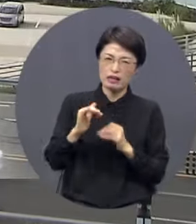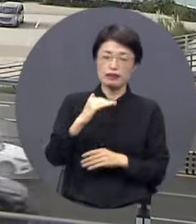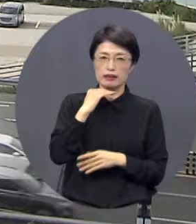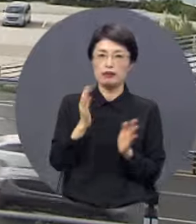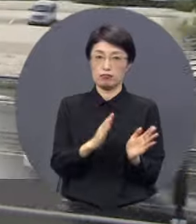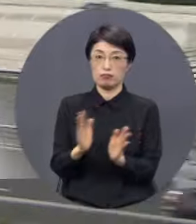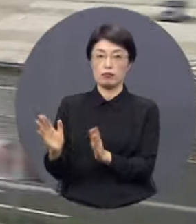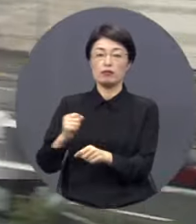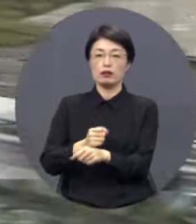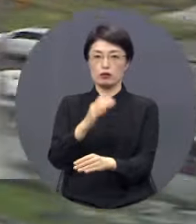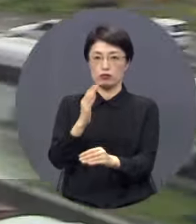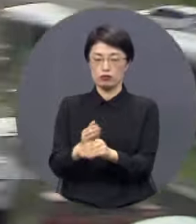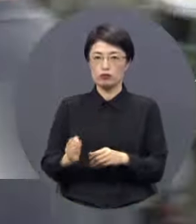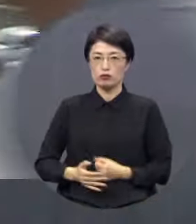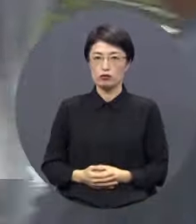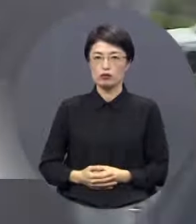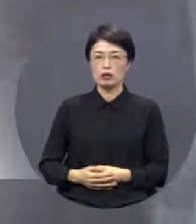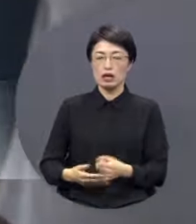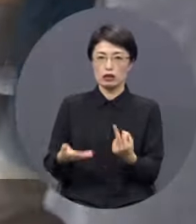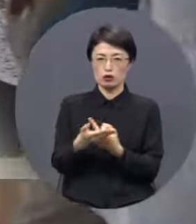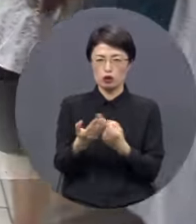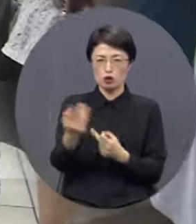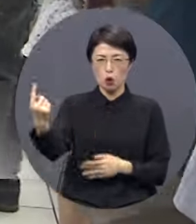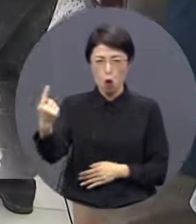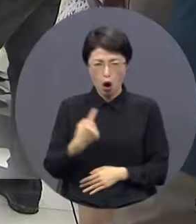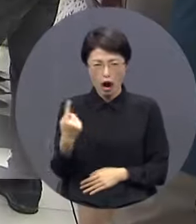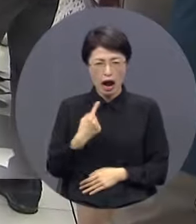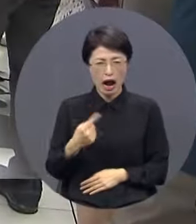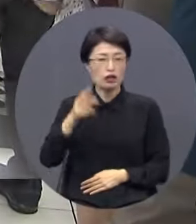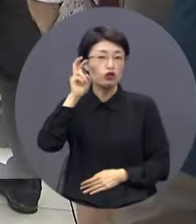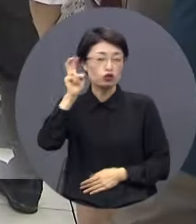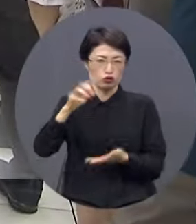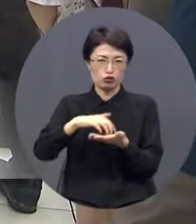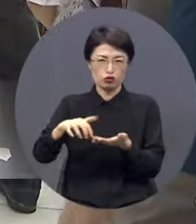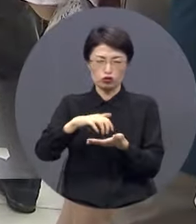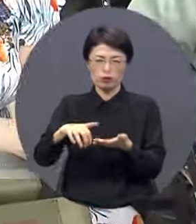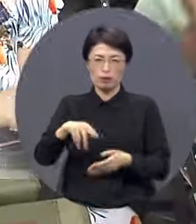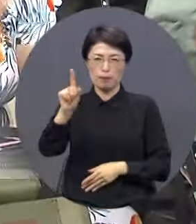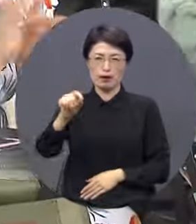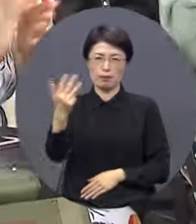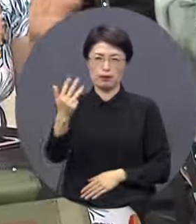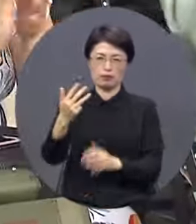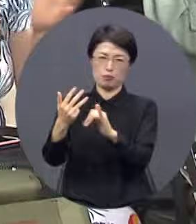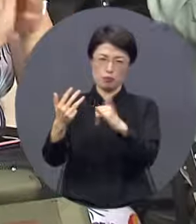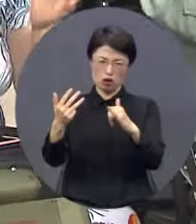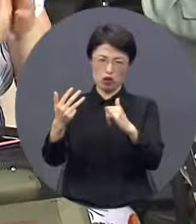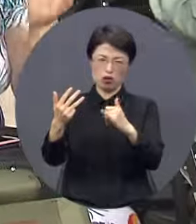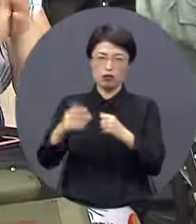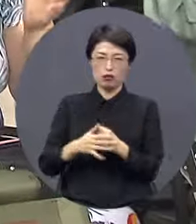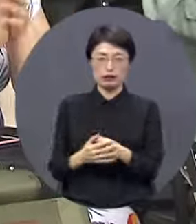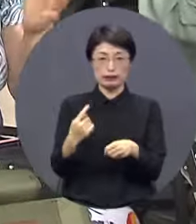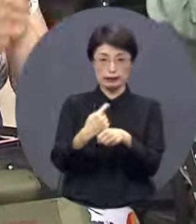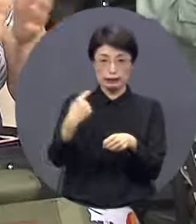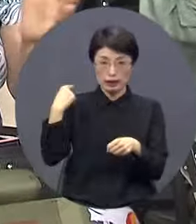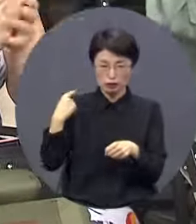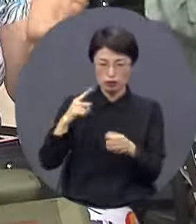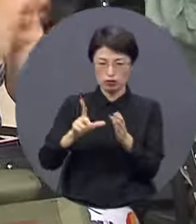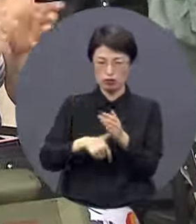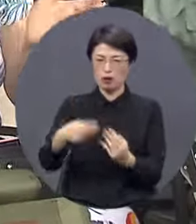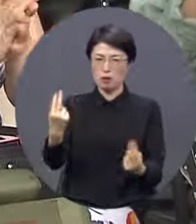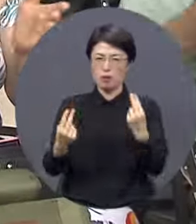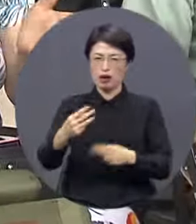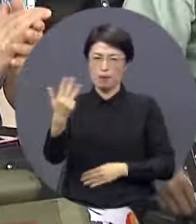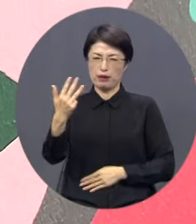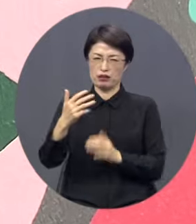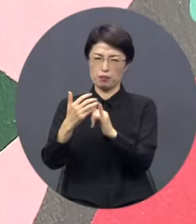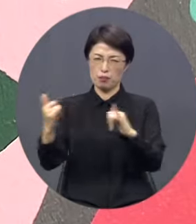닷새 동안 제주를 찾을 것으로 전망되는 외국인 관광객은 18,000여 명. 지난해 같은 기간보다 8,000 명이 더 늘